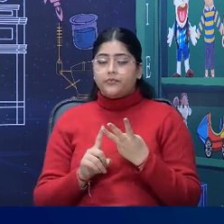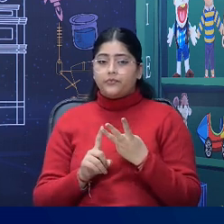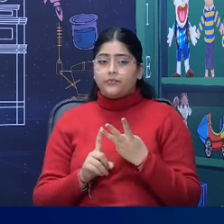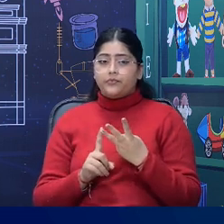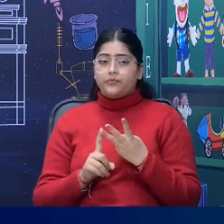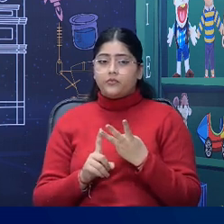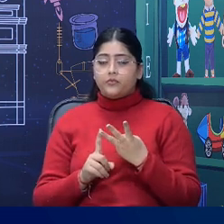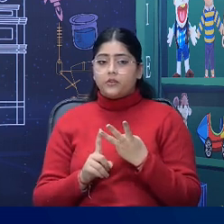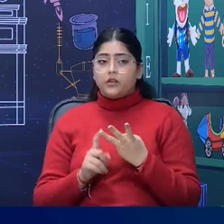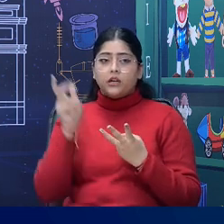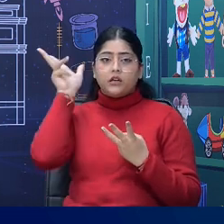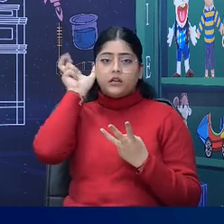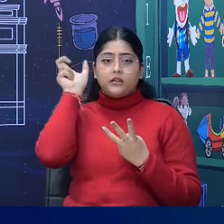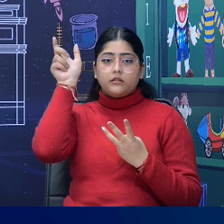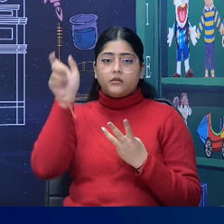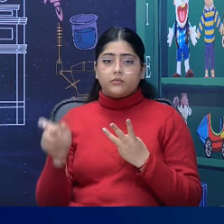हताश